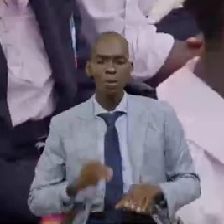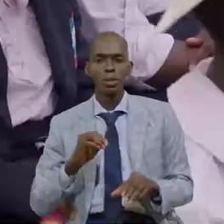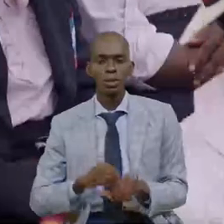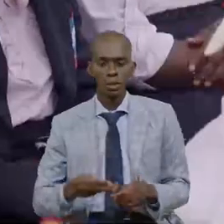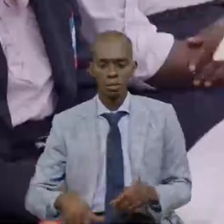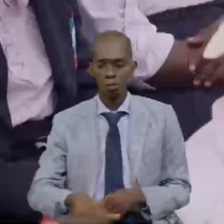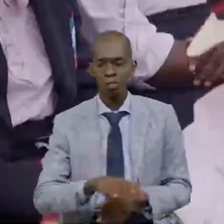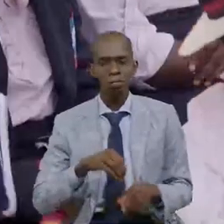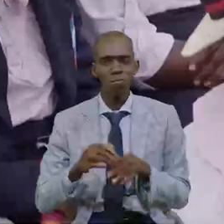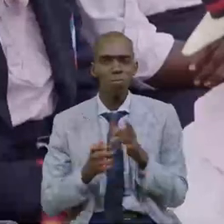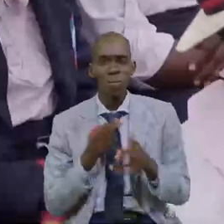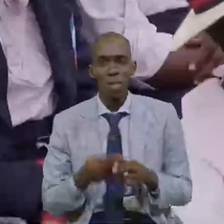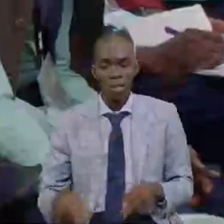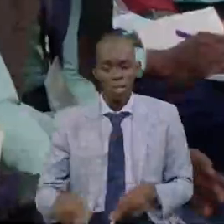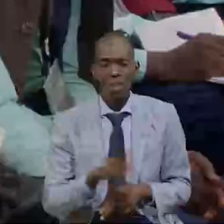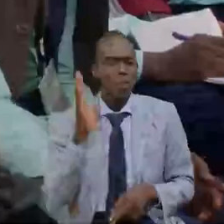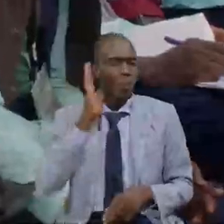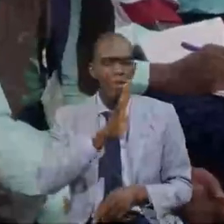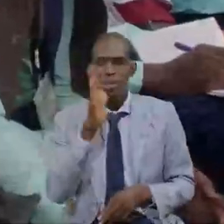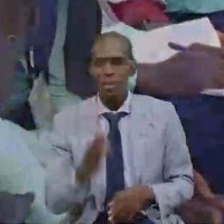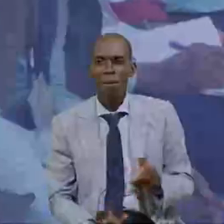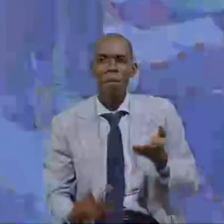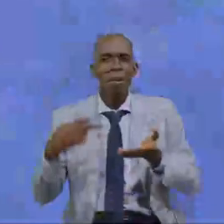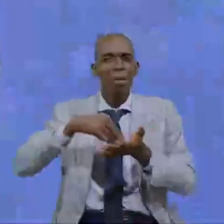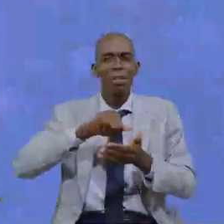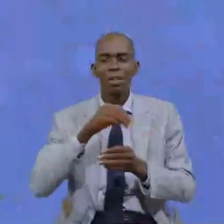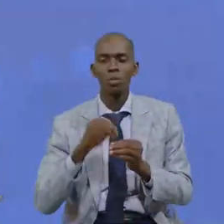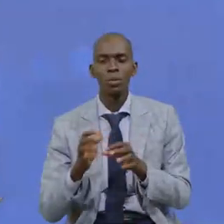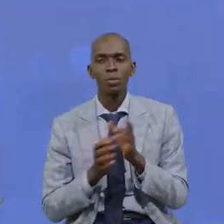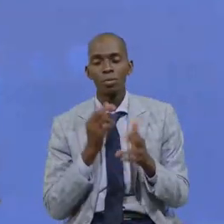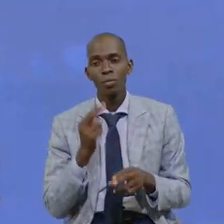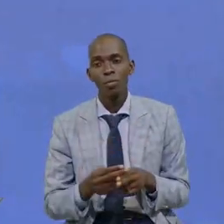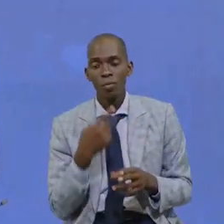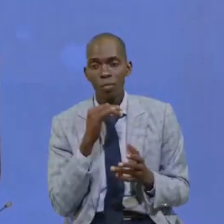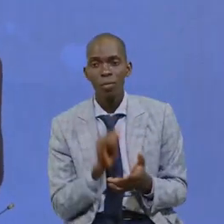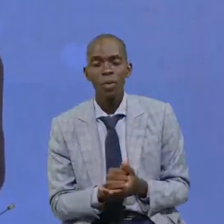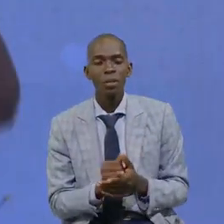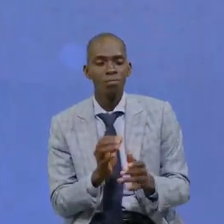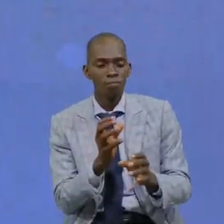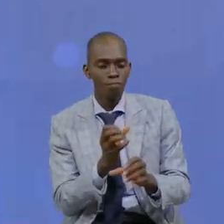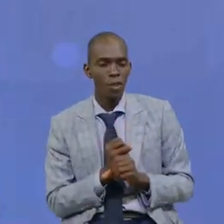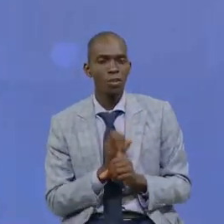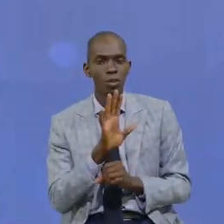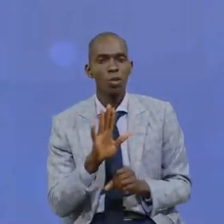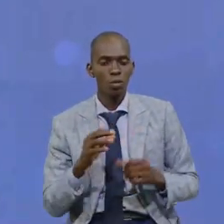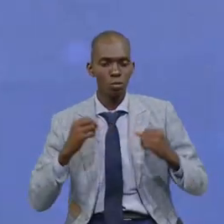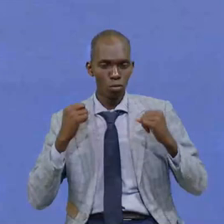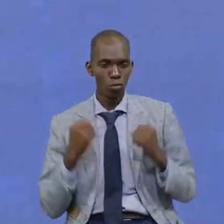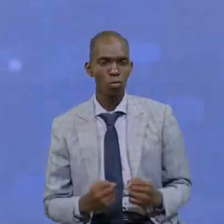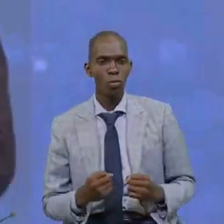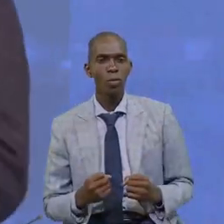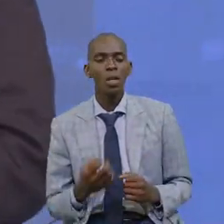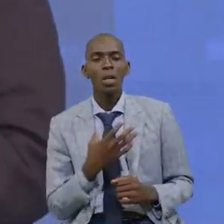enseveli. Ils ne vont plus jamais se relever. Il dit, revêt ta